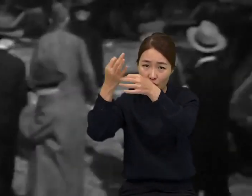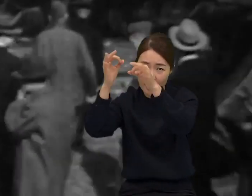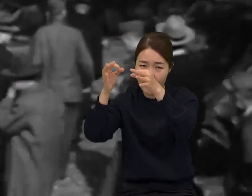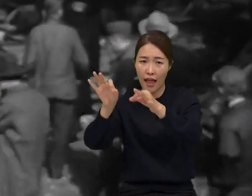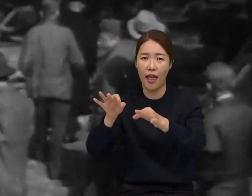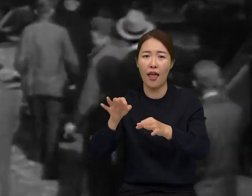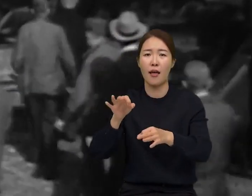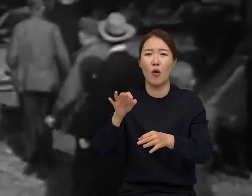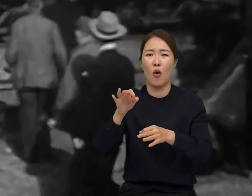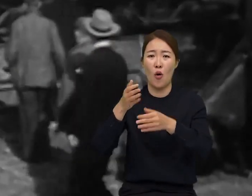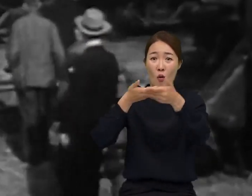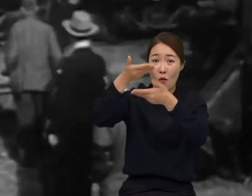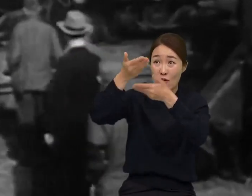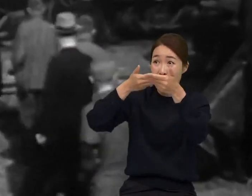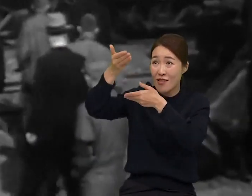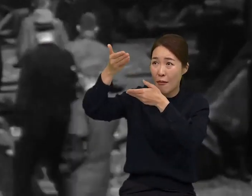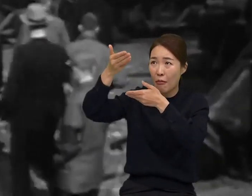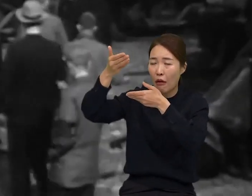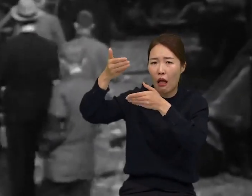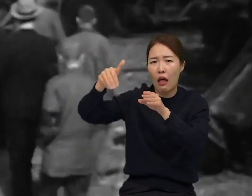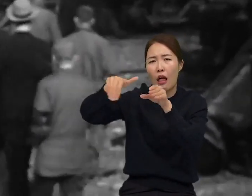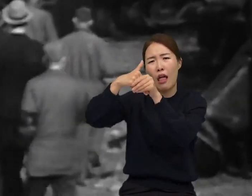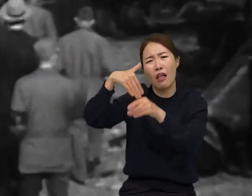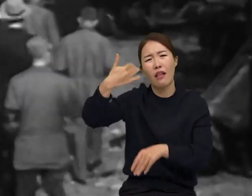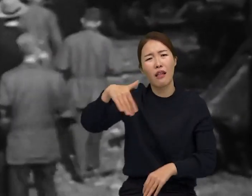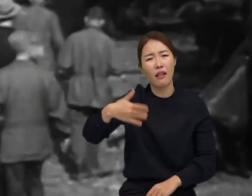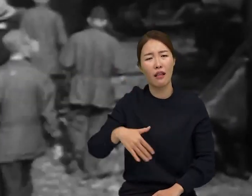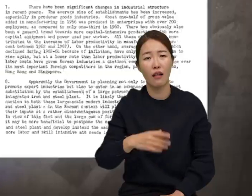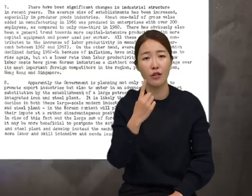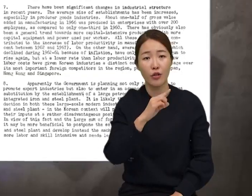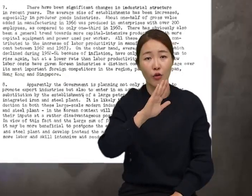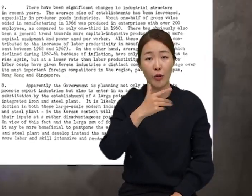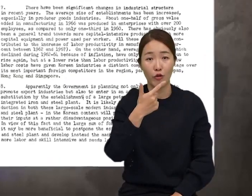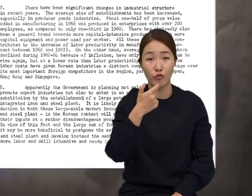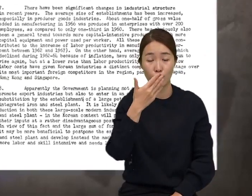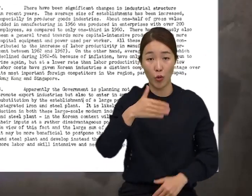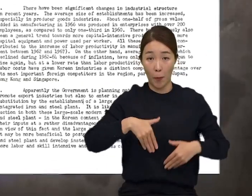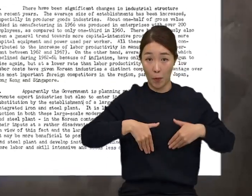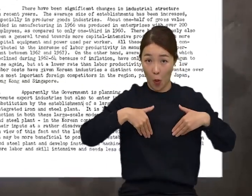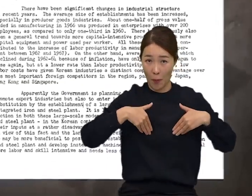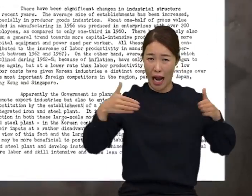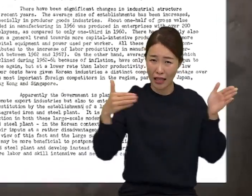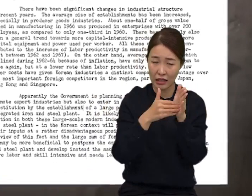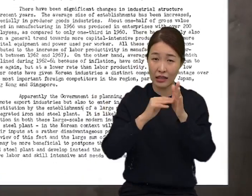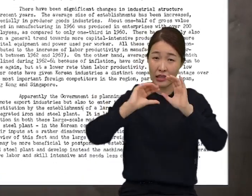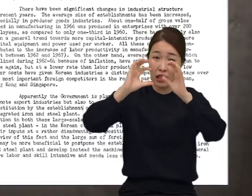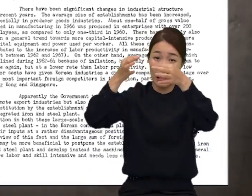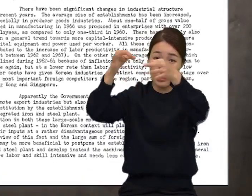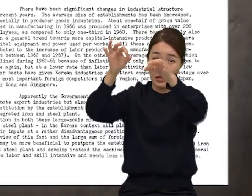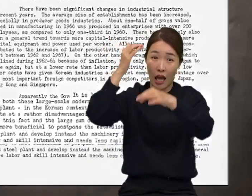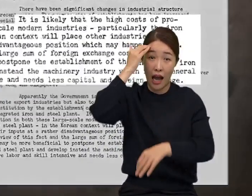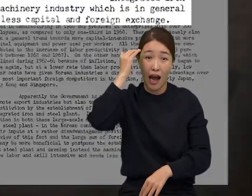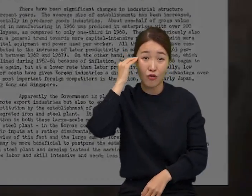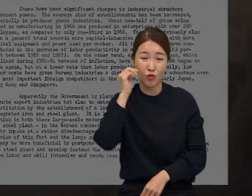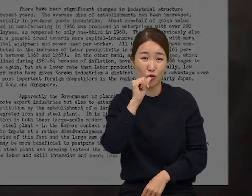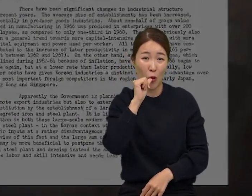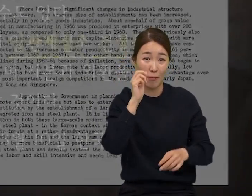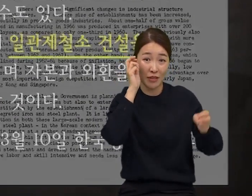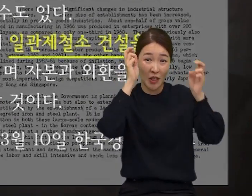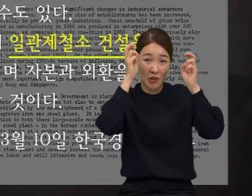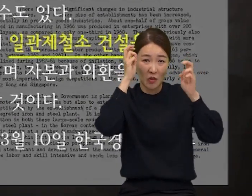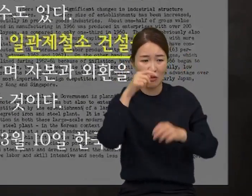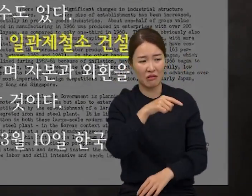수출입은행과의 차관 교섭을 진척시키지 못한 것. 1969년 봄까지도